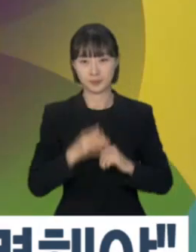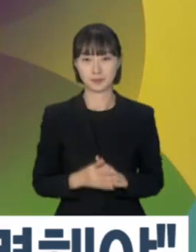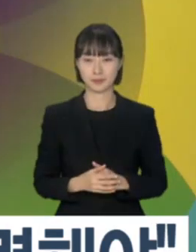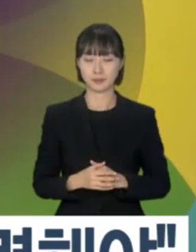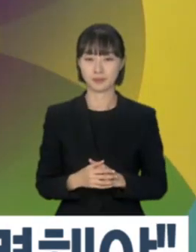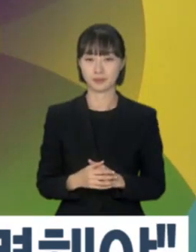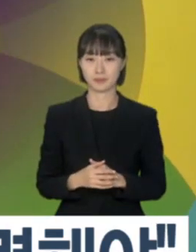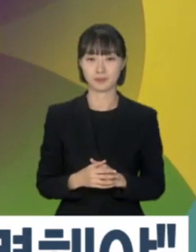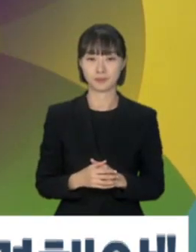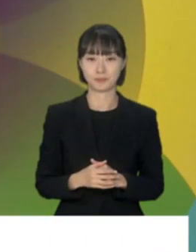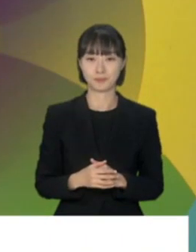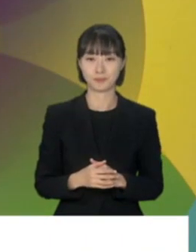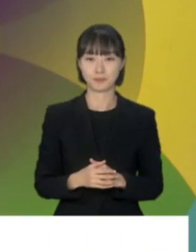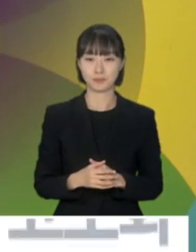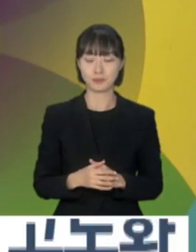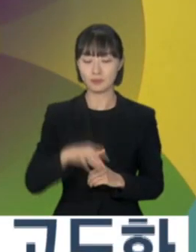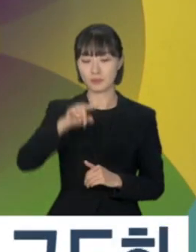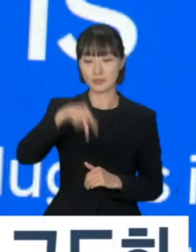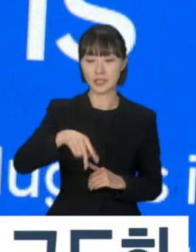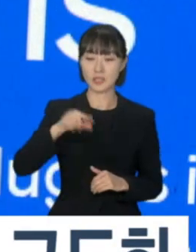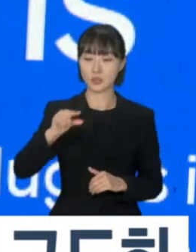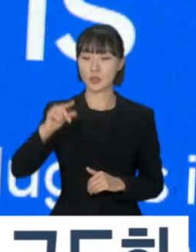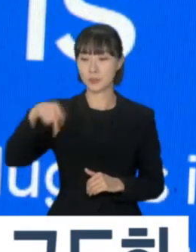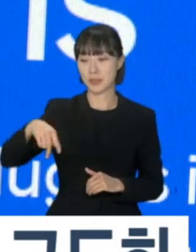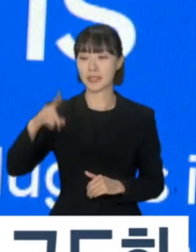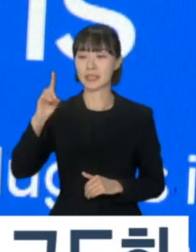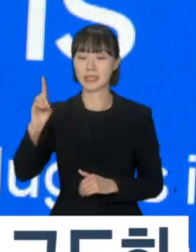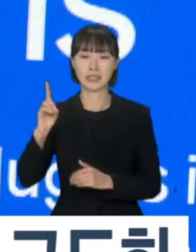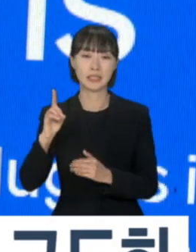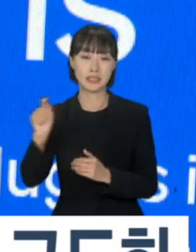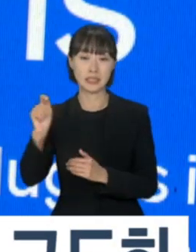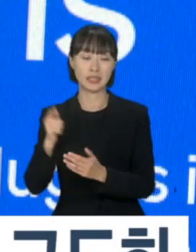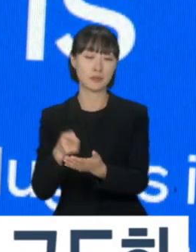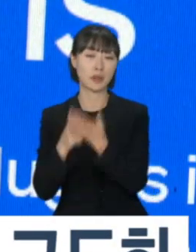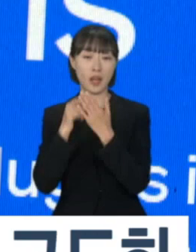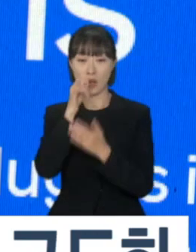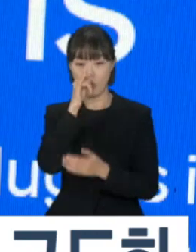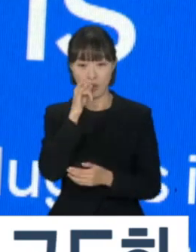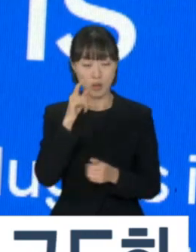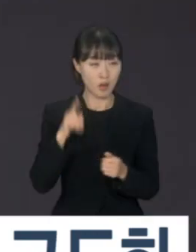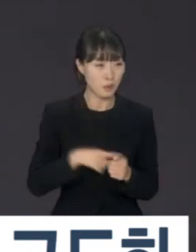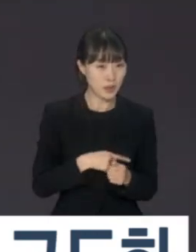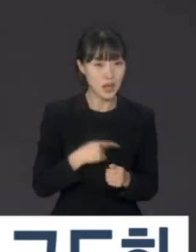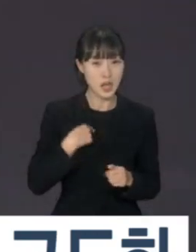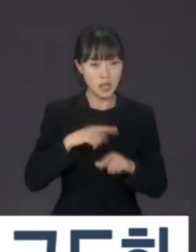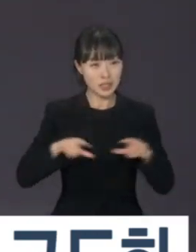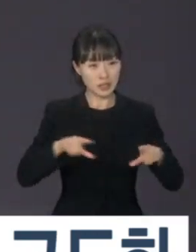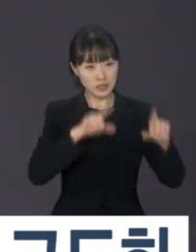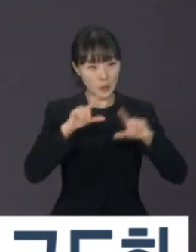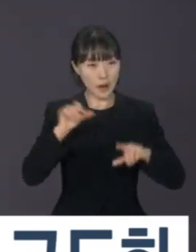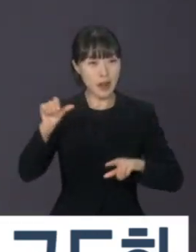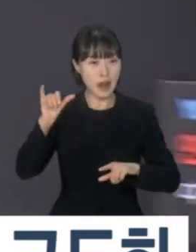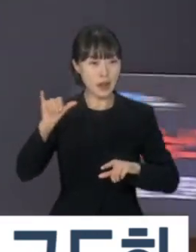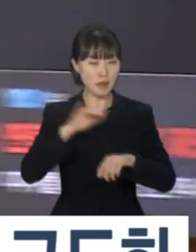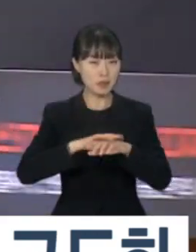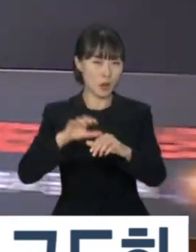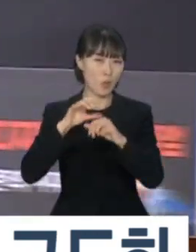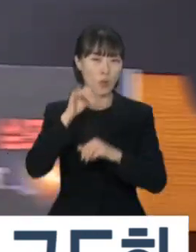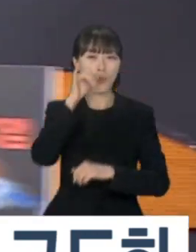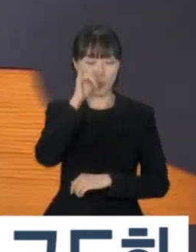기자입니다 최 GPT 등장과 함께 일상속으로 성큼 다가온 인공지능이 순간에도